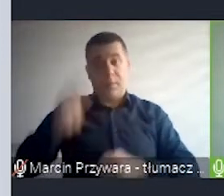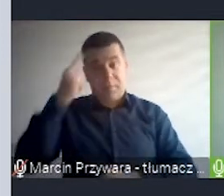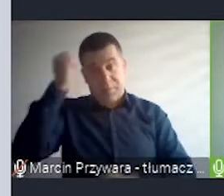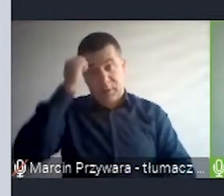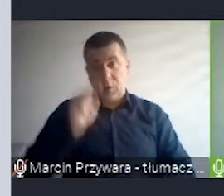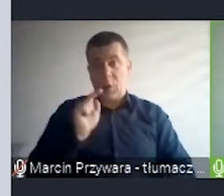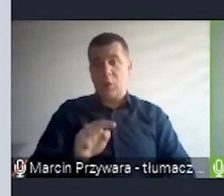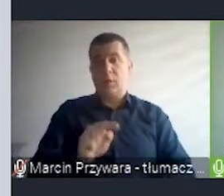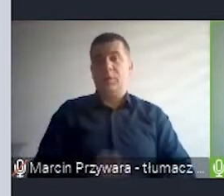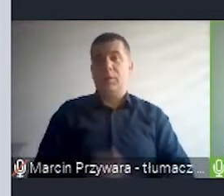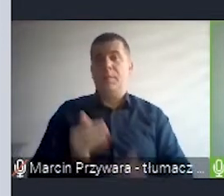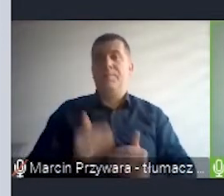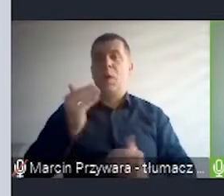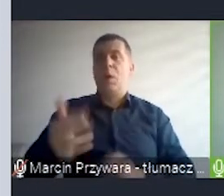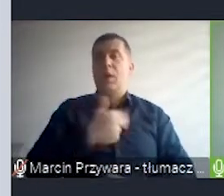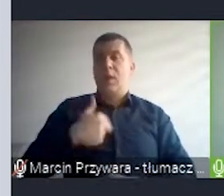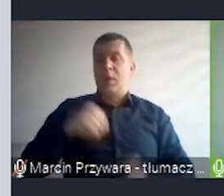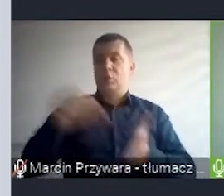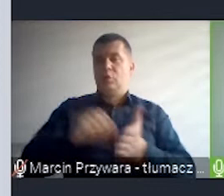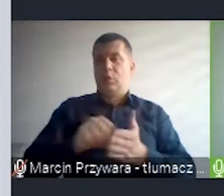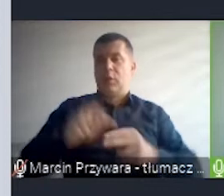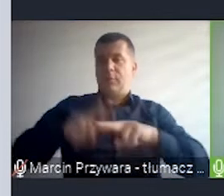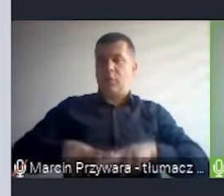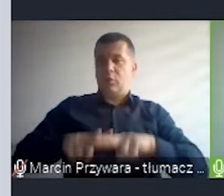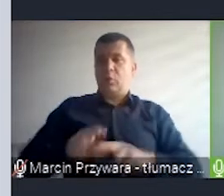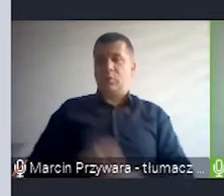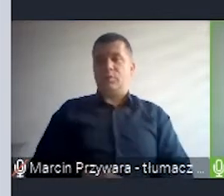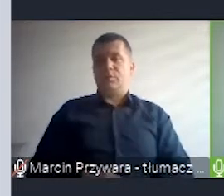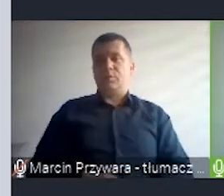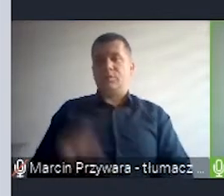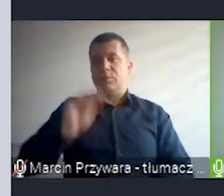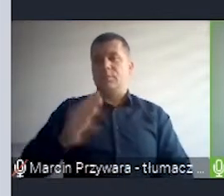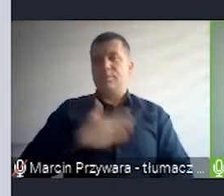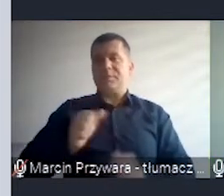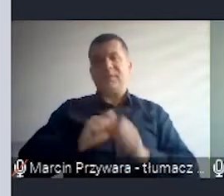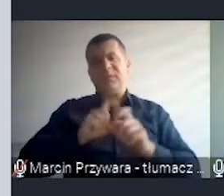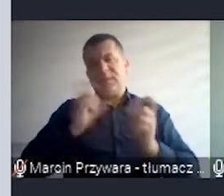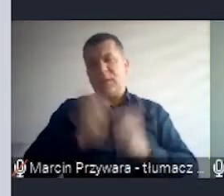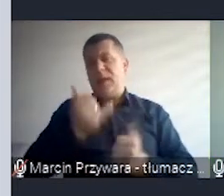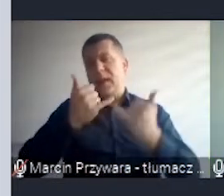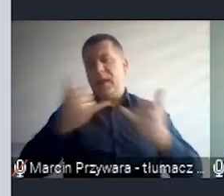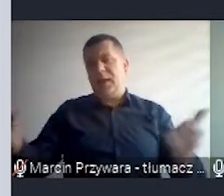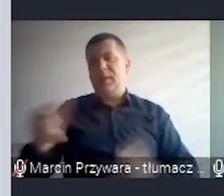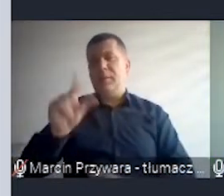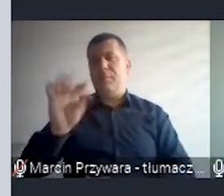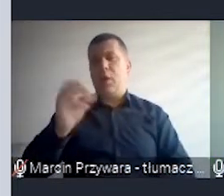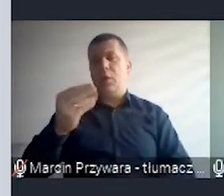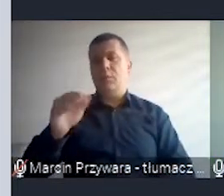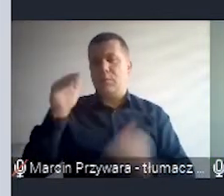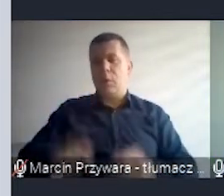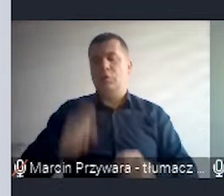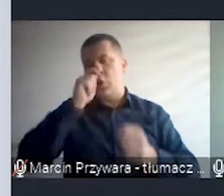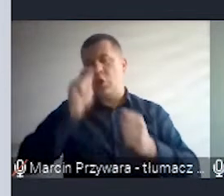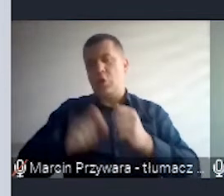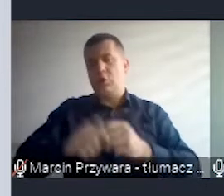tym, że poza naszym środowiskiem funduszowym funkcjonuje jeszcze cała seria innych podmiotów, które mogą kontrolować